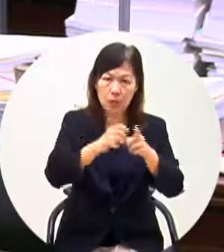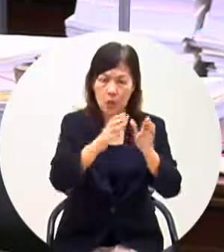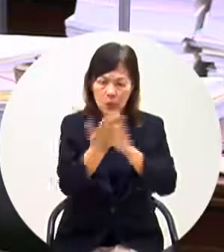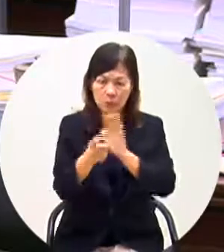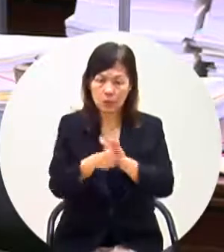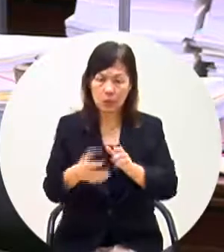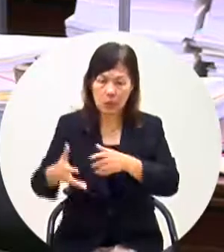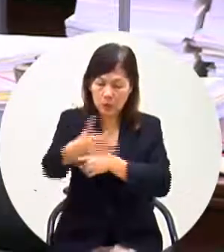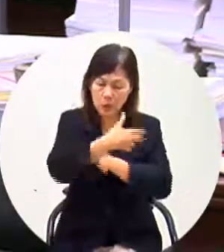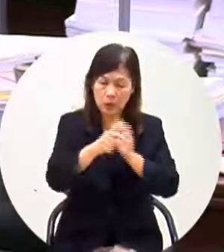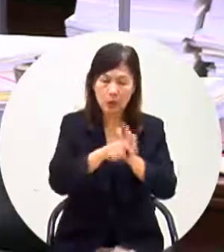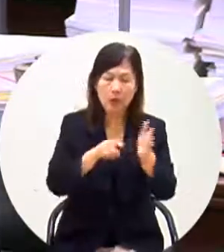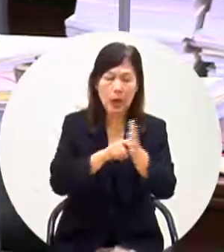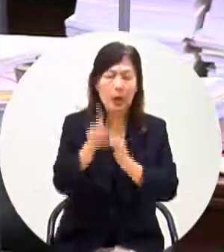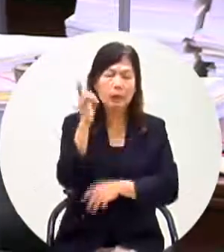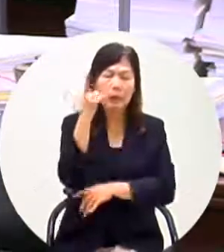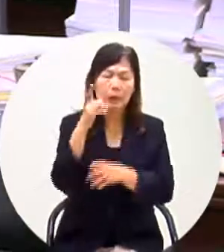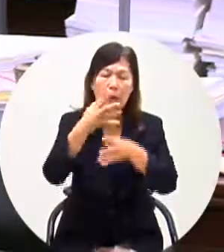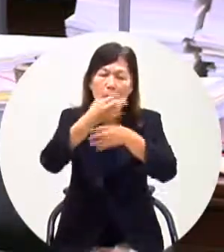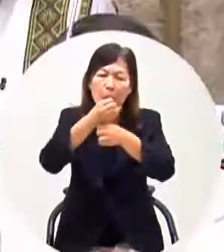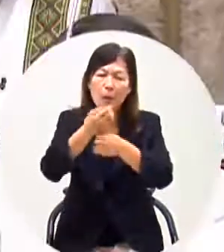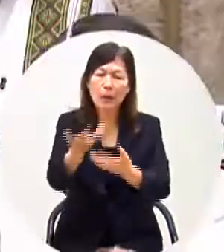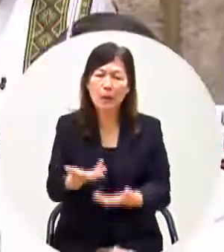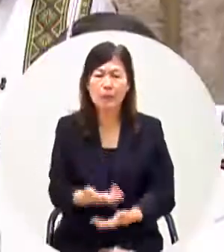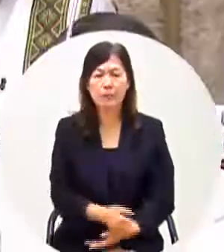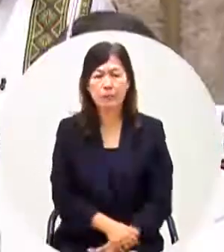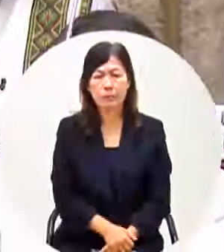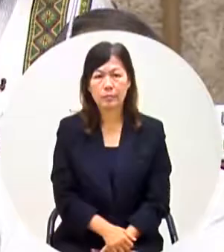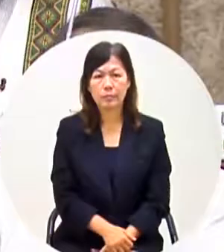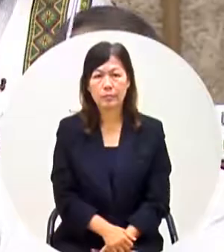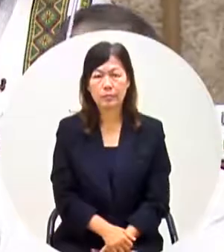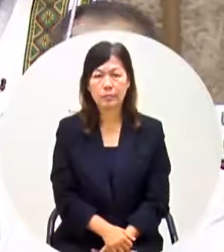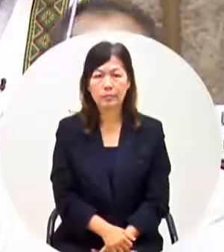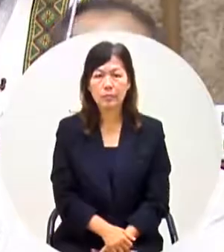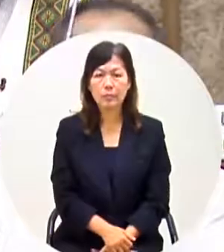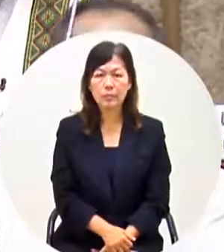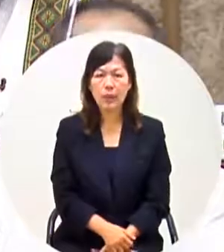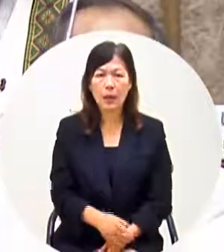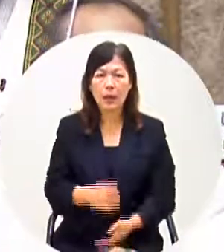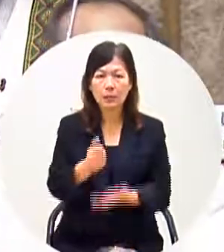么时候？ 请局长用台语回答。 好，